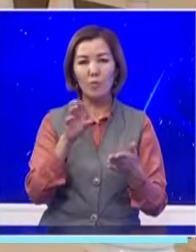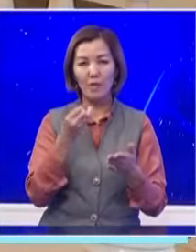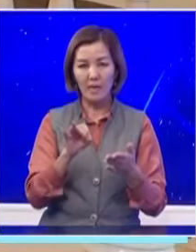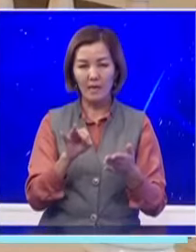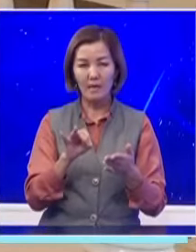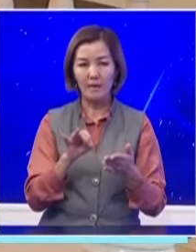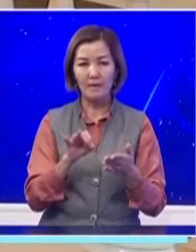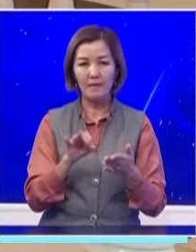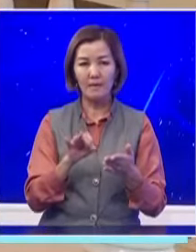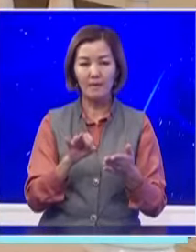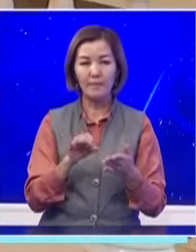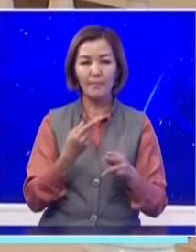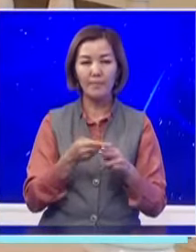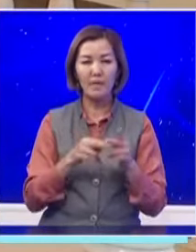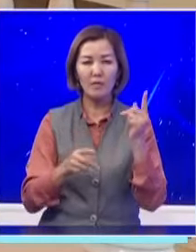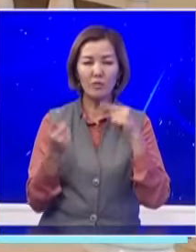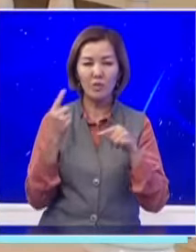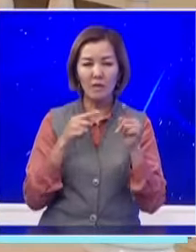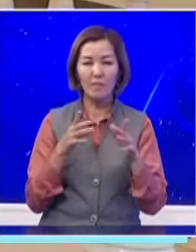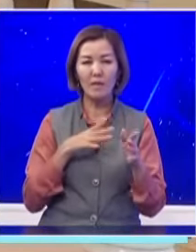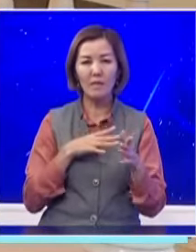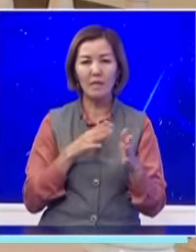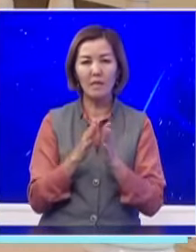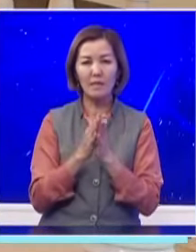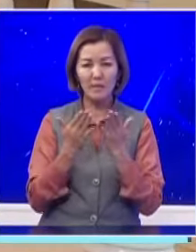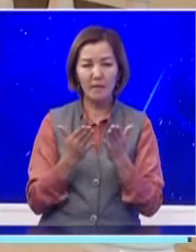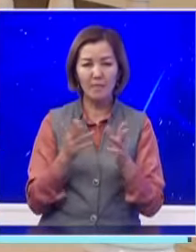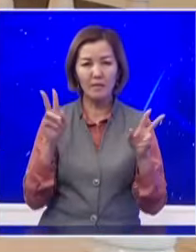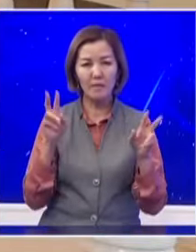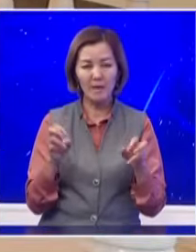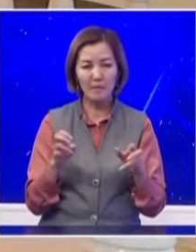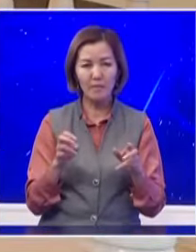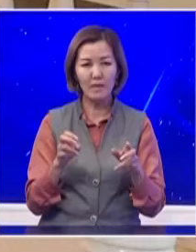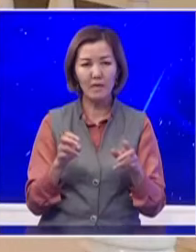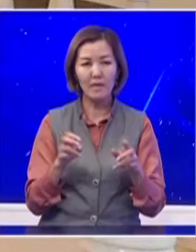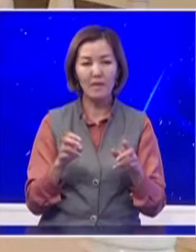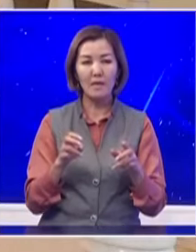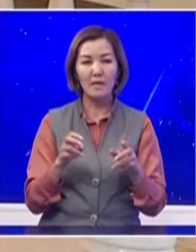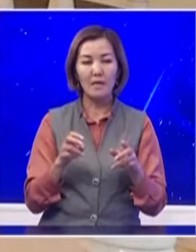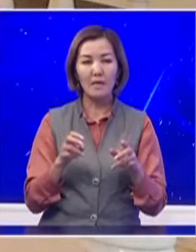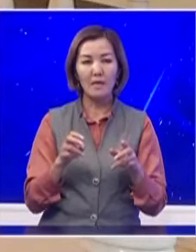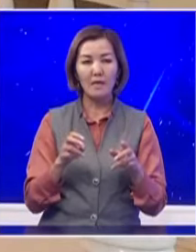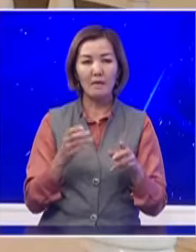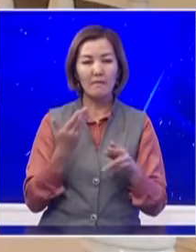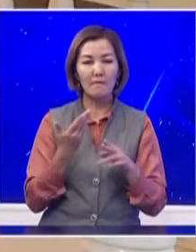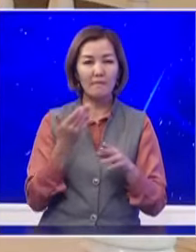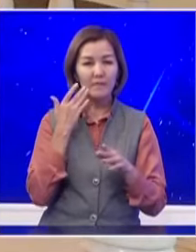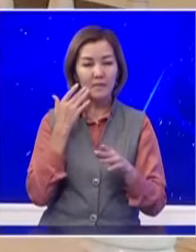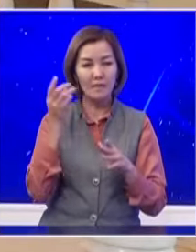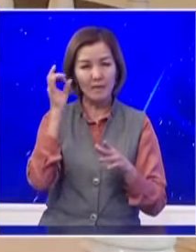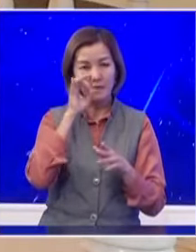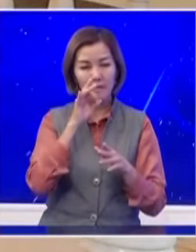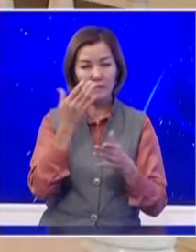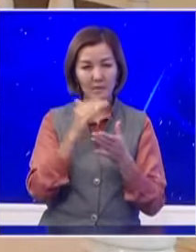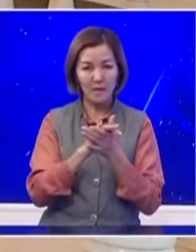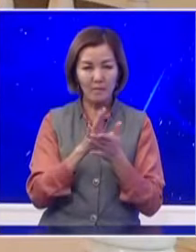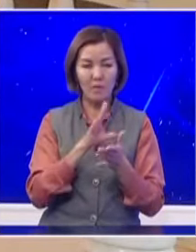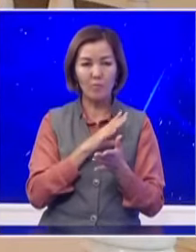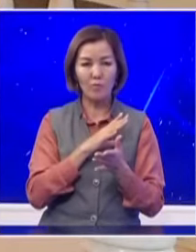жазушы. Және оның шығармалары да. Бірақ біз бір нәрсені ескермей жүрміз.